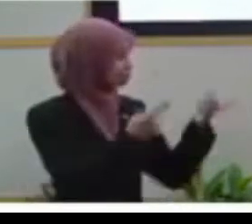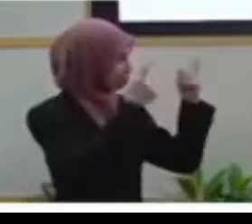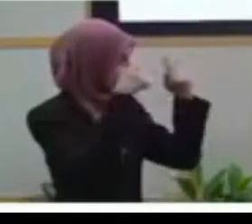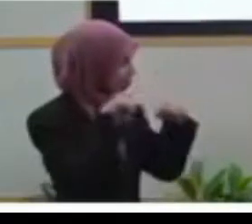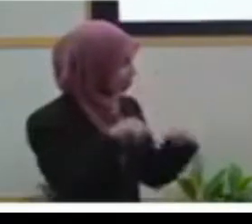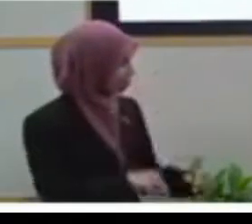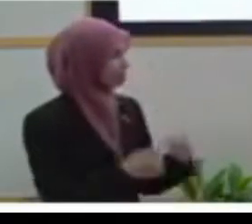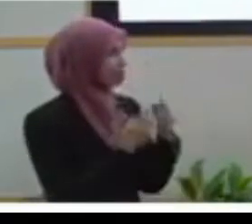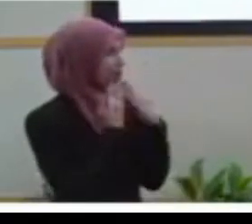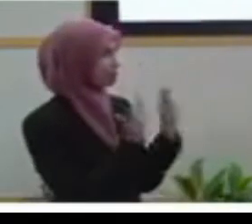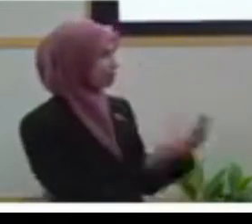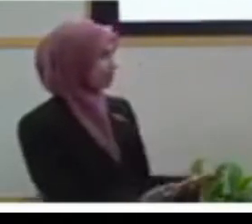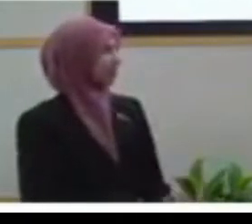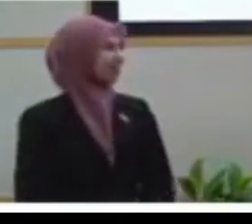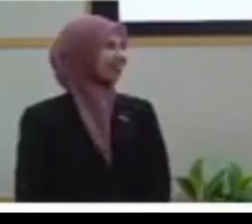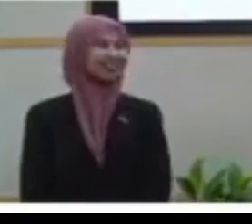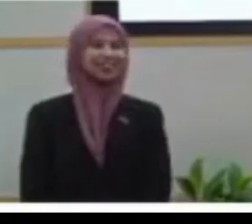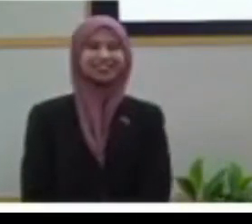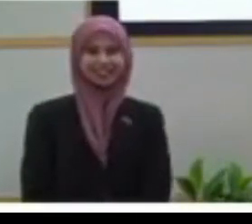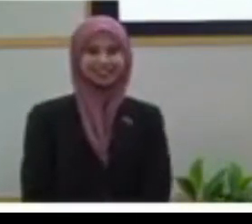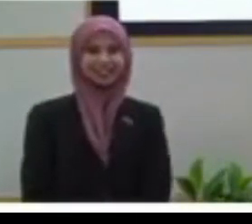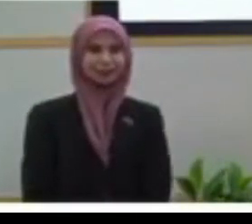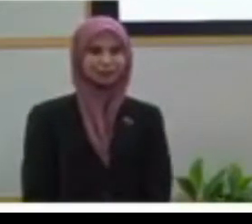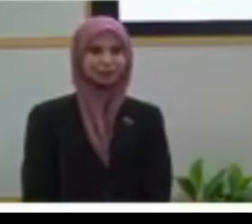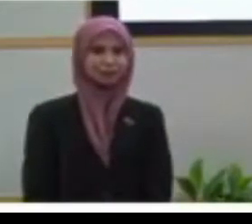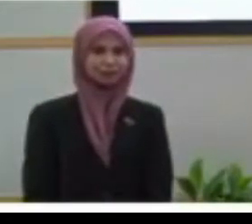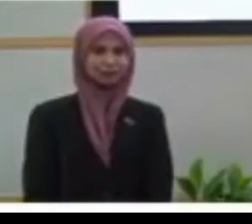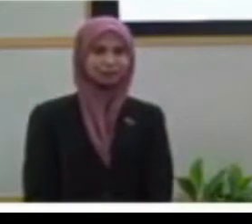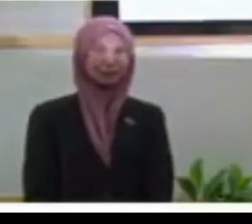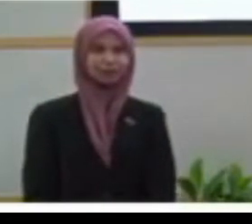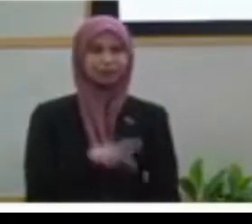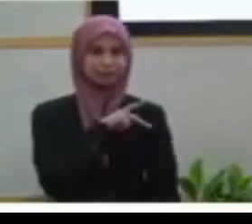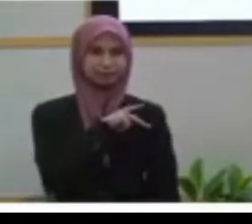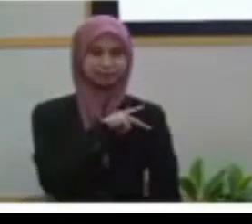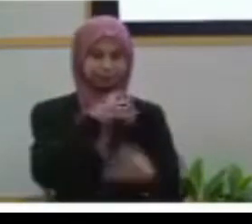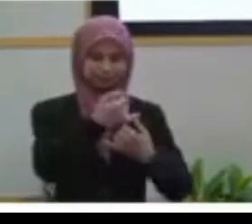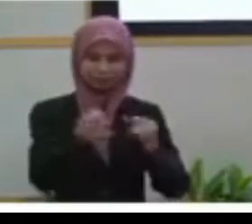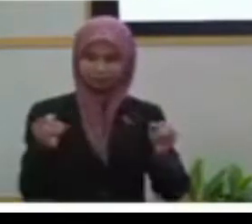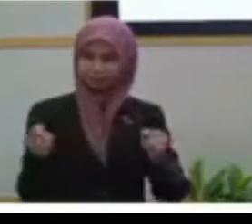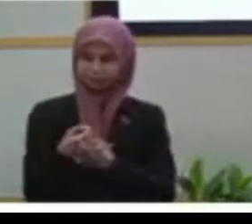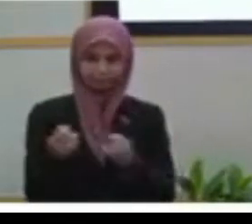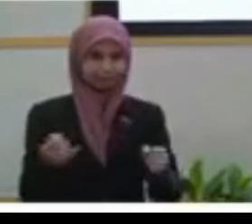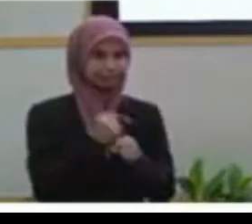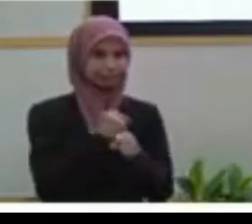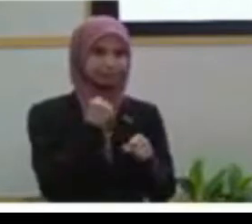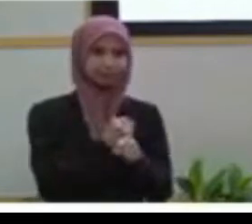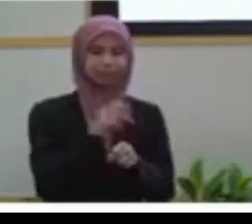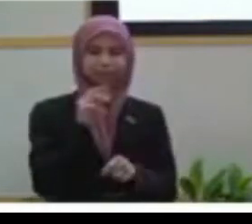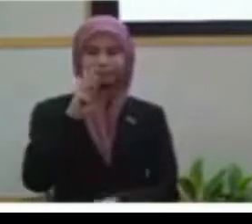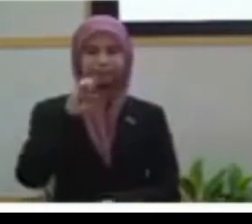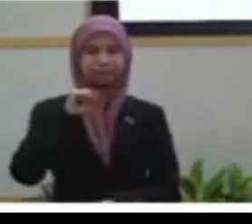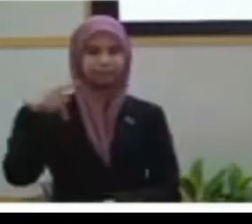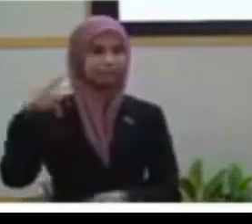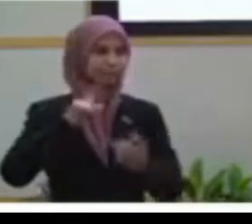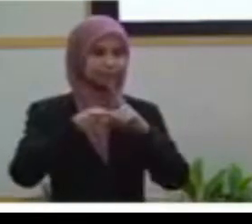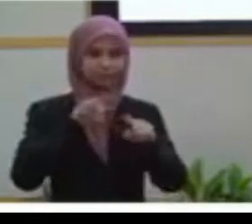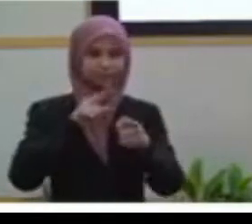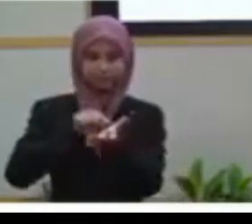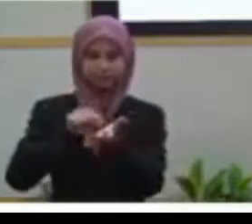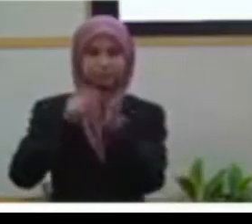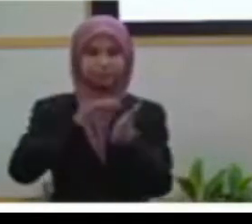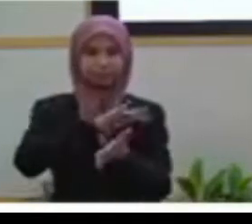dan terima kasih. Tuan-tuan dan puan-puan, ketua-ketua jabatan, bahagian kerja MBSP, rakan-rakan media yang saya